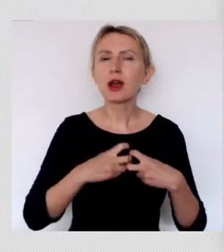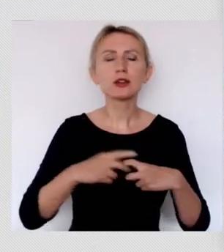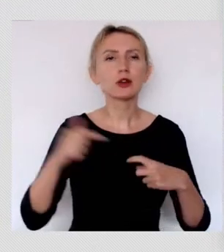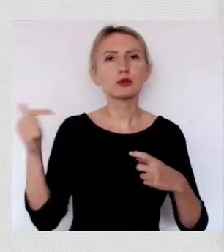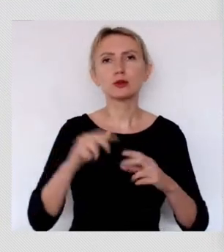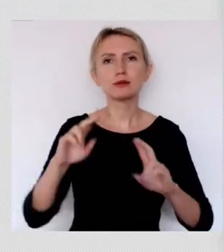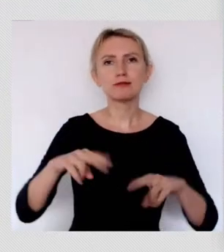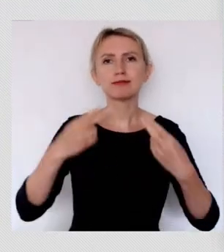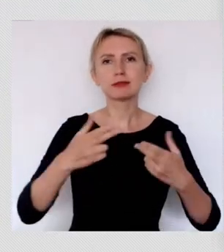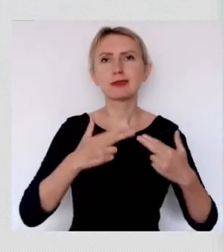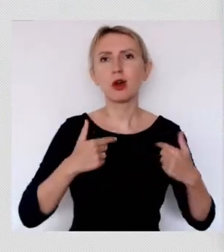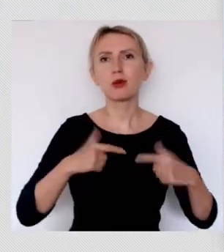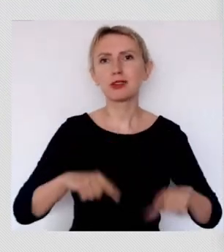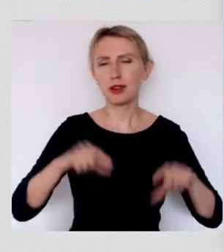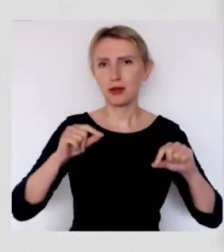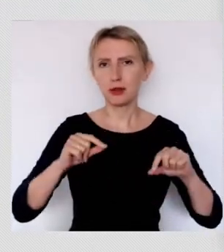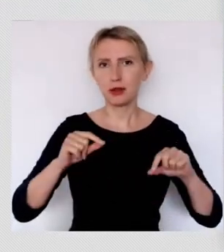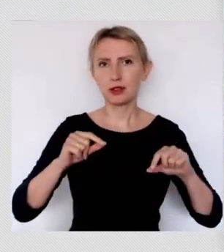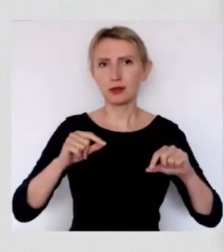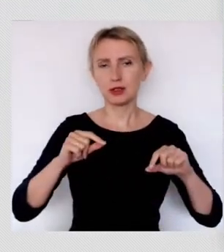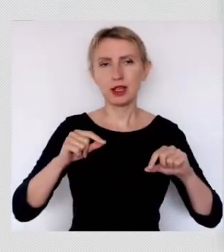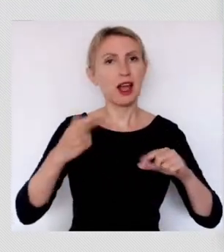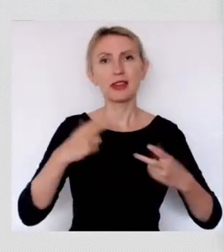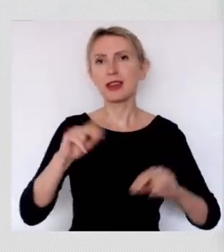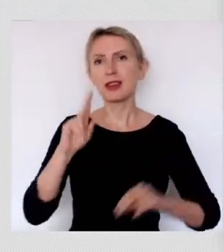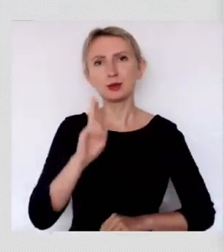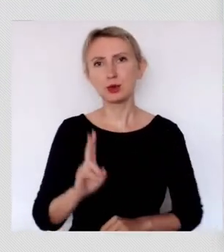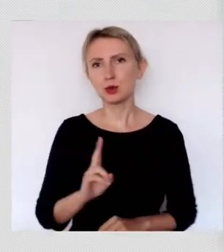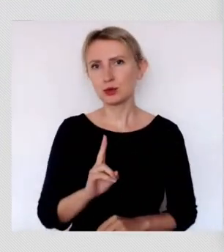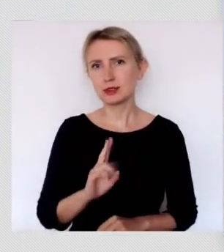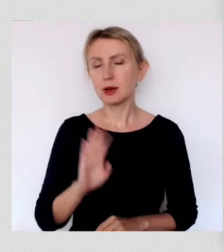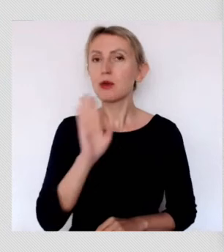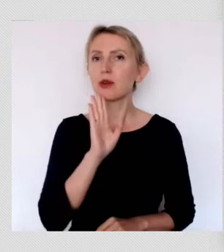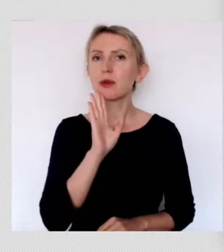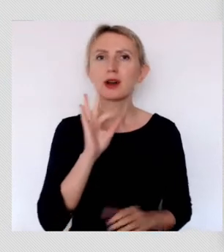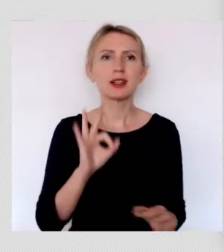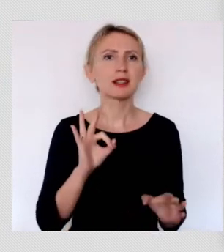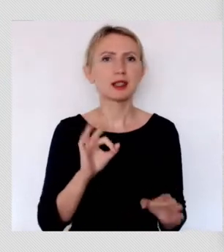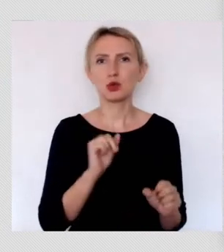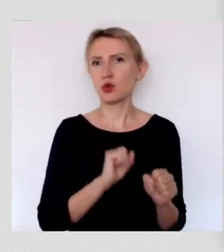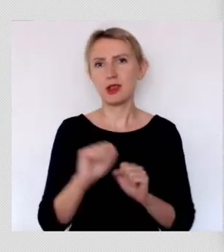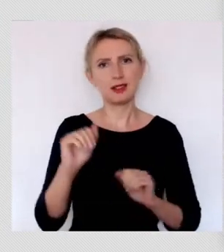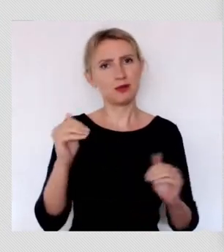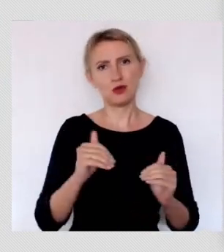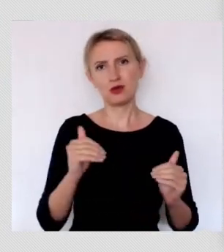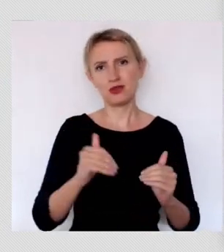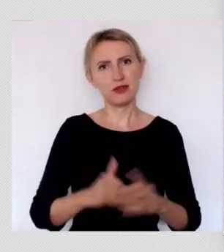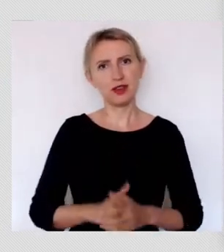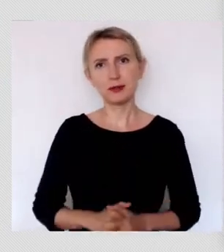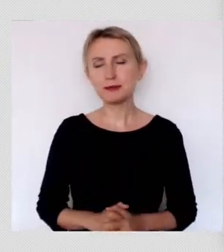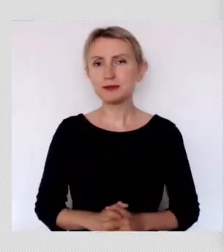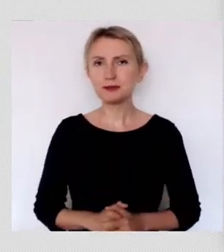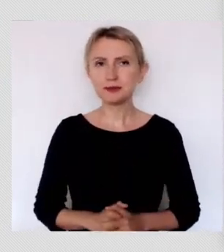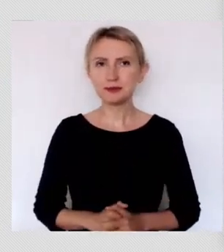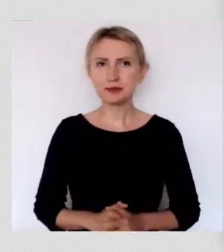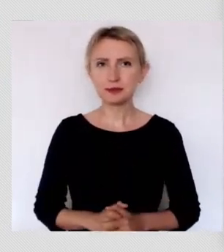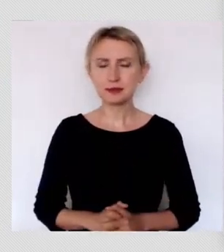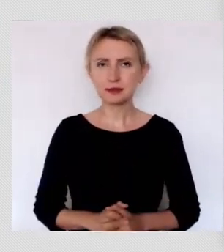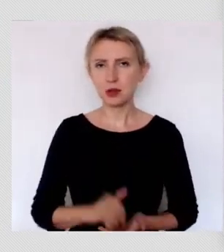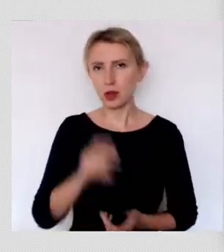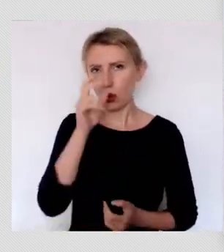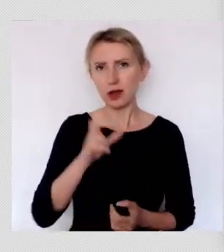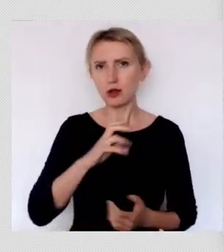na komitety wyborcze, nie zaś na instytucje, bo to chyba na razie nie jest możliwe w tym zakresie, jeżeli chodzi o kadrowe